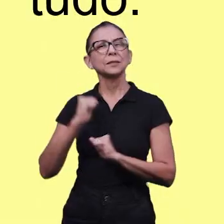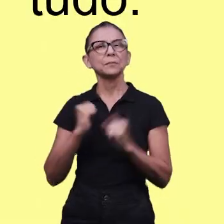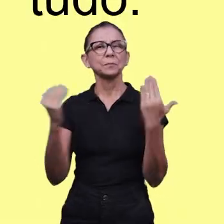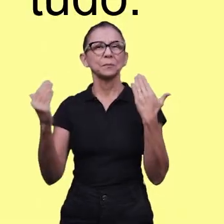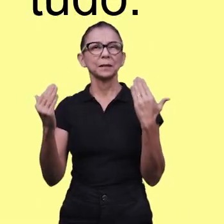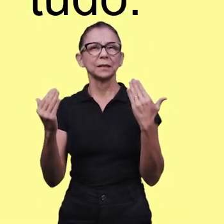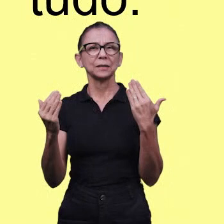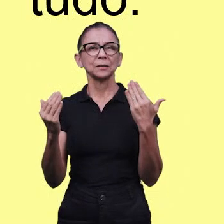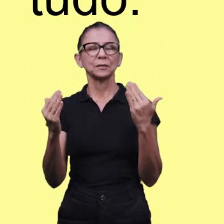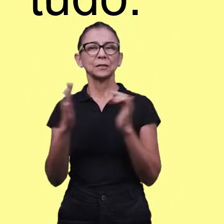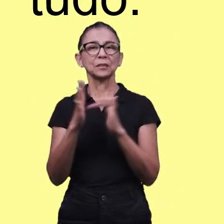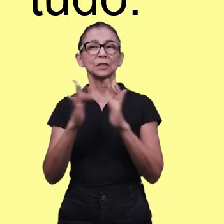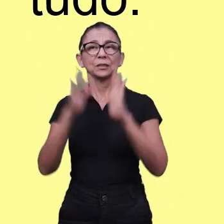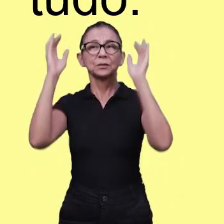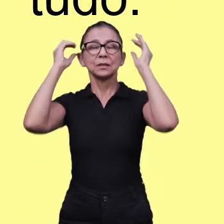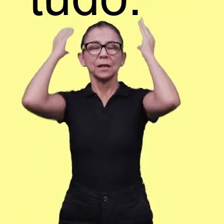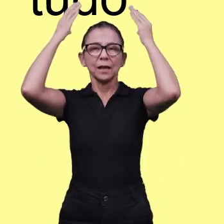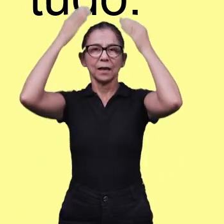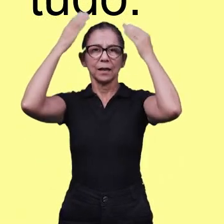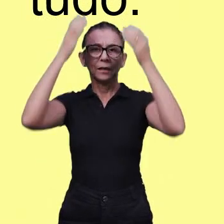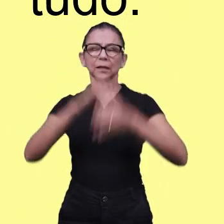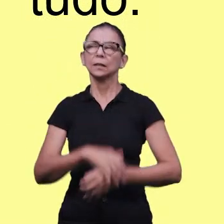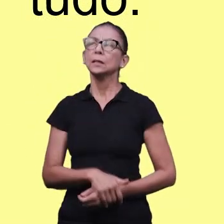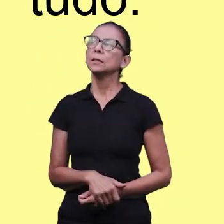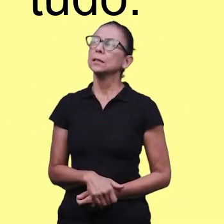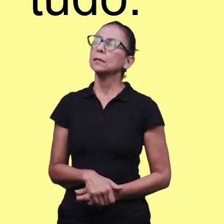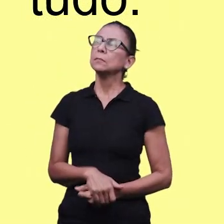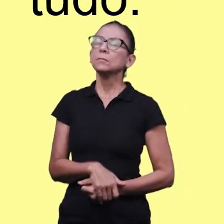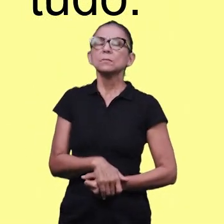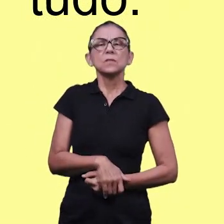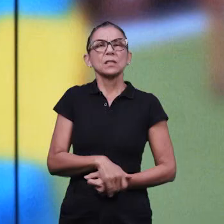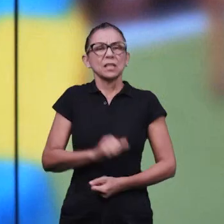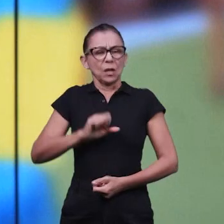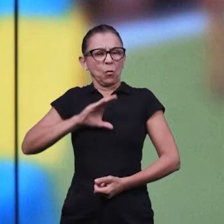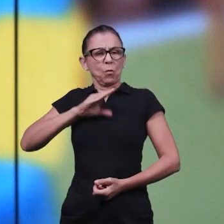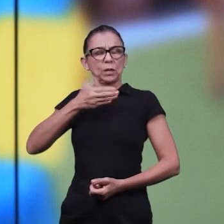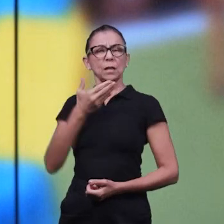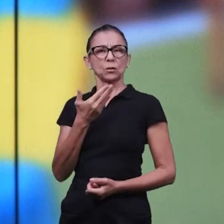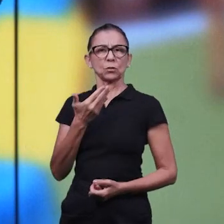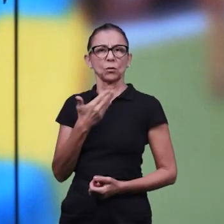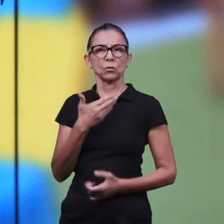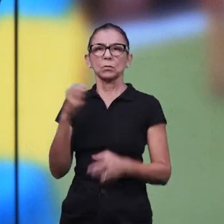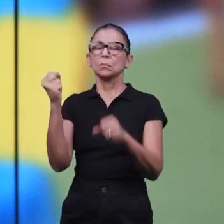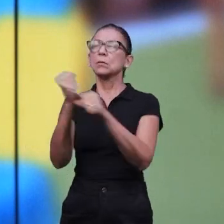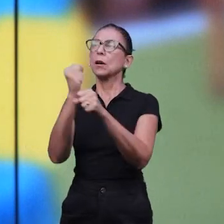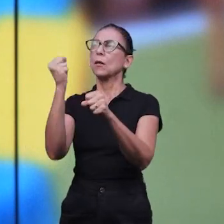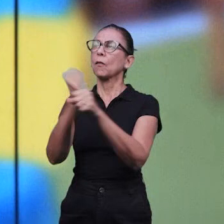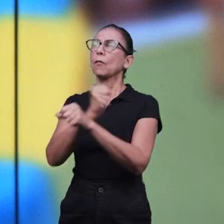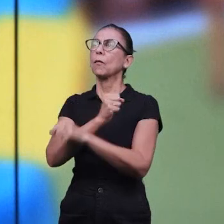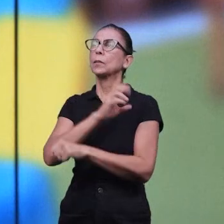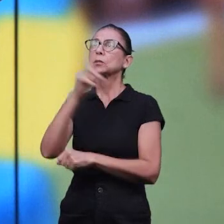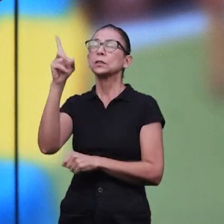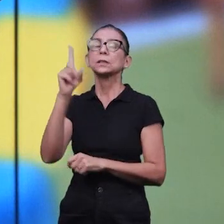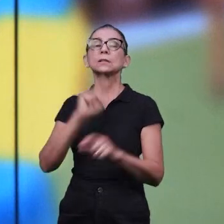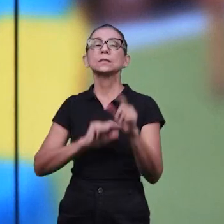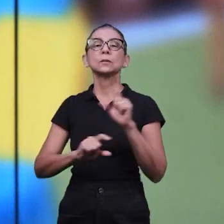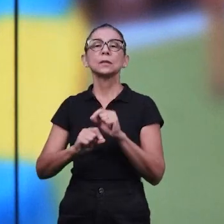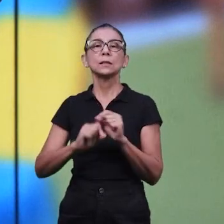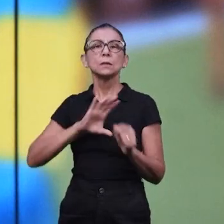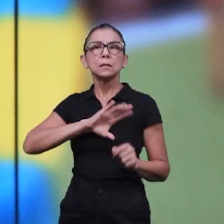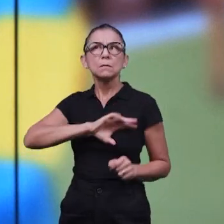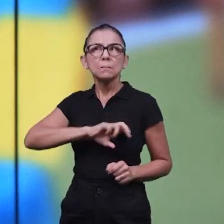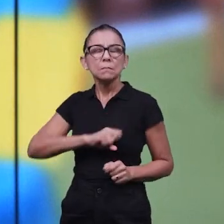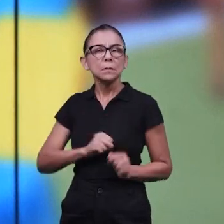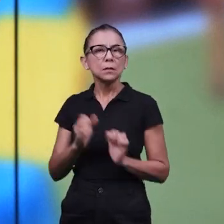David symbolise notre roi Jésus. Et pour être vaillant dans l'œuvre de Dieu,